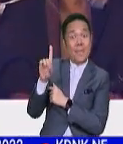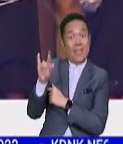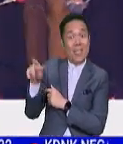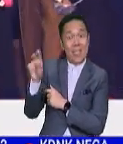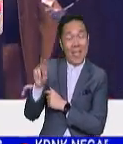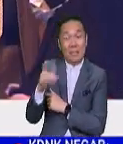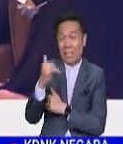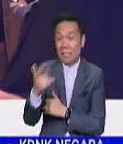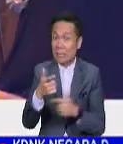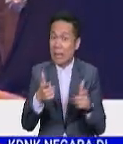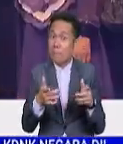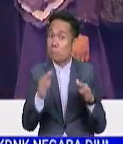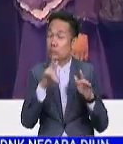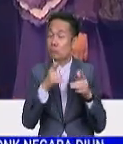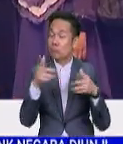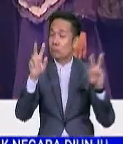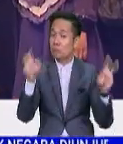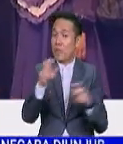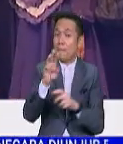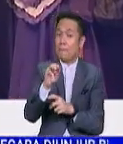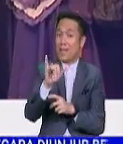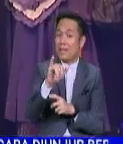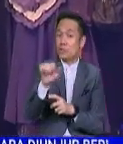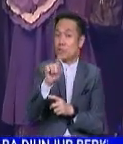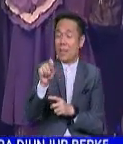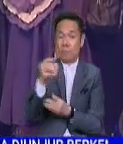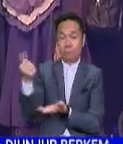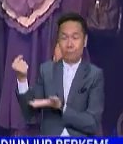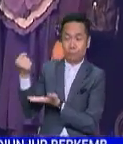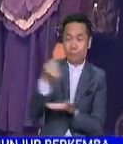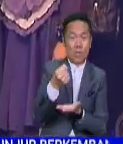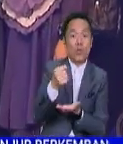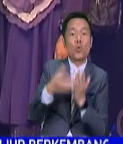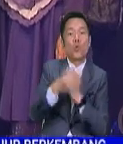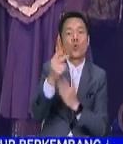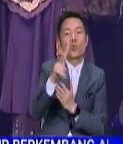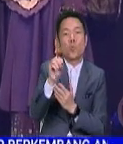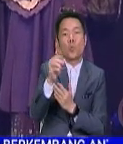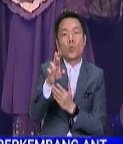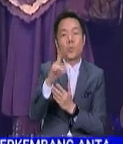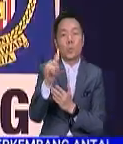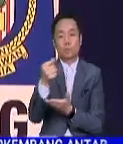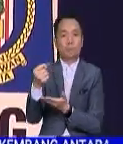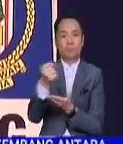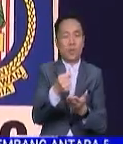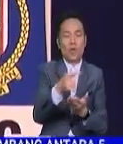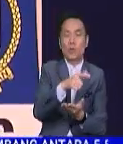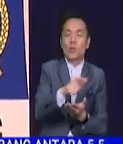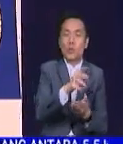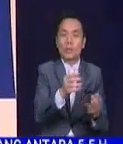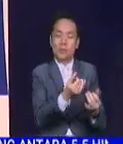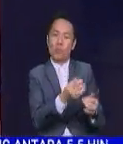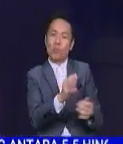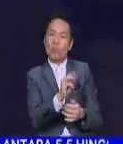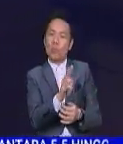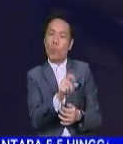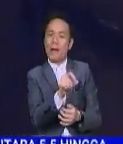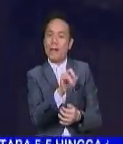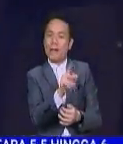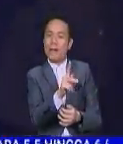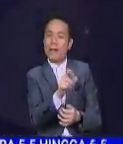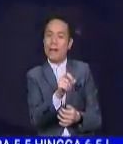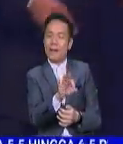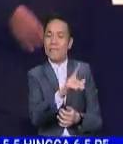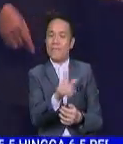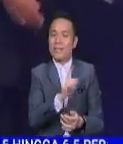penyampaian sumbangan majat Express bernilai 20 Ringgit kepada Madrasah wakaf Islamiyah Sabah dan cenderahati kepada